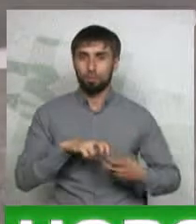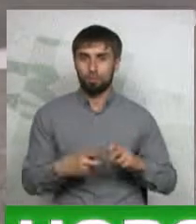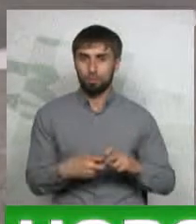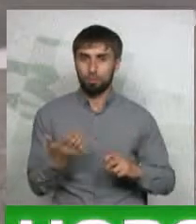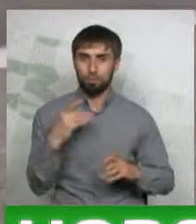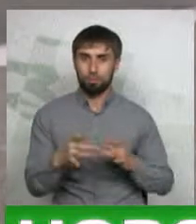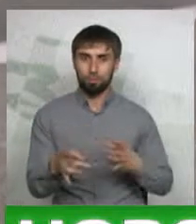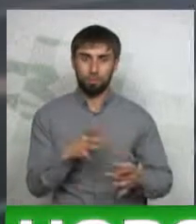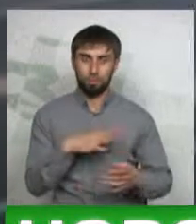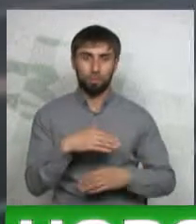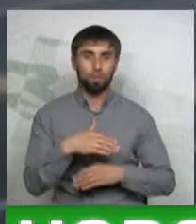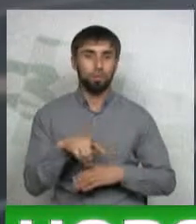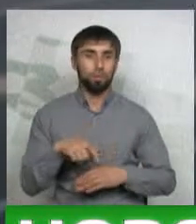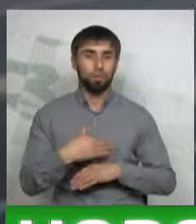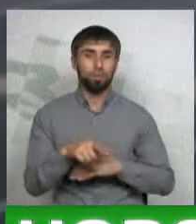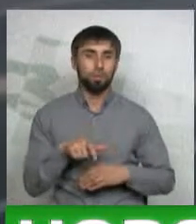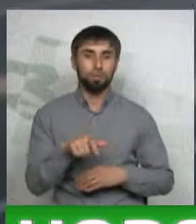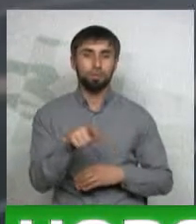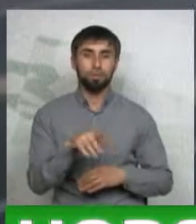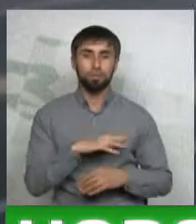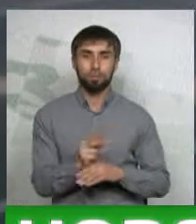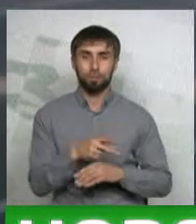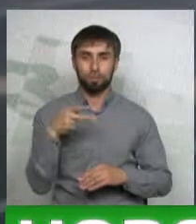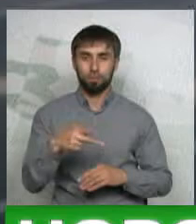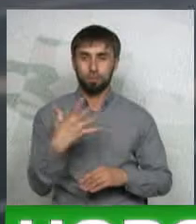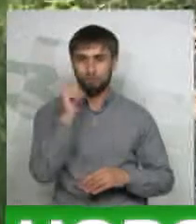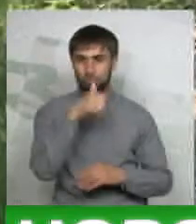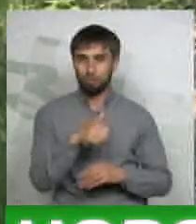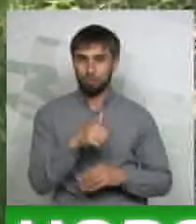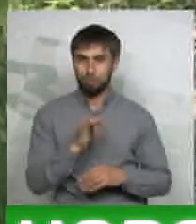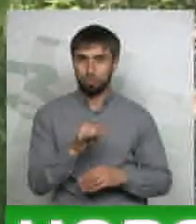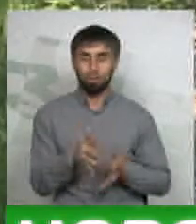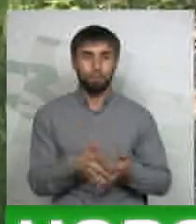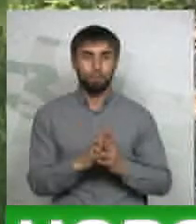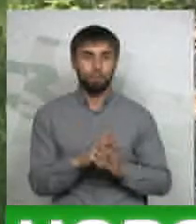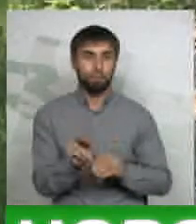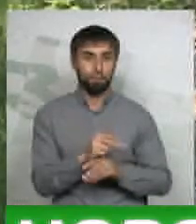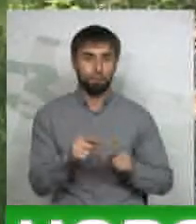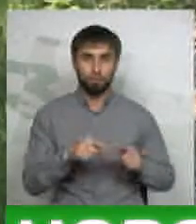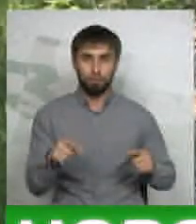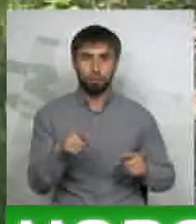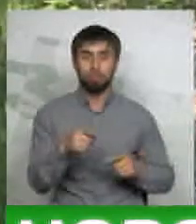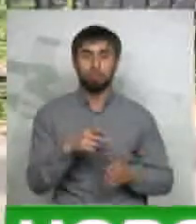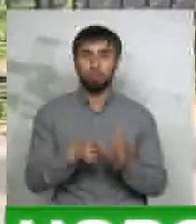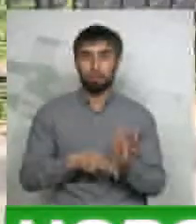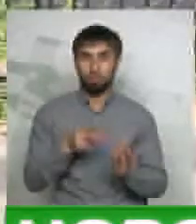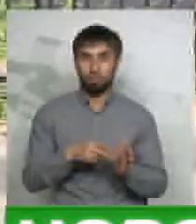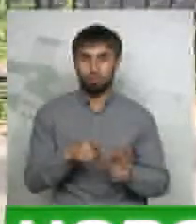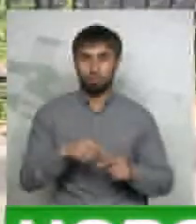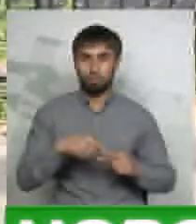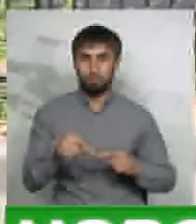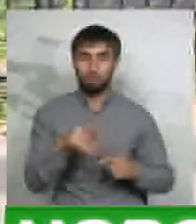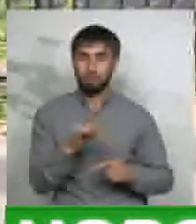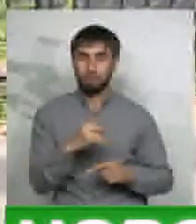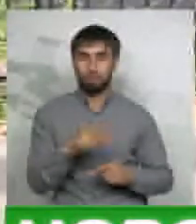проблемной. Дорогу в последний раз ремонтировали в 2005 году. К тому же обновленный отрезок пути ведет к железнодорожной станции,